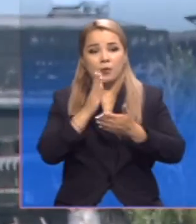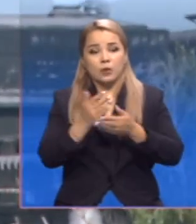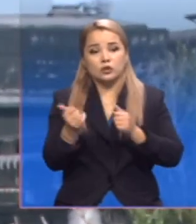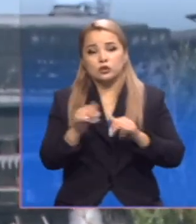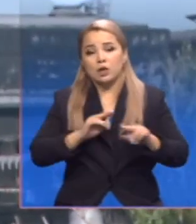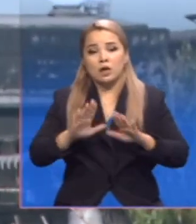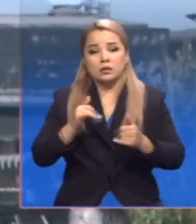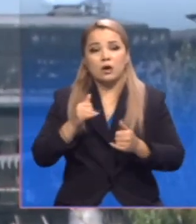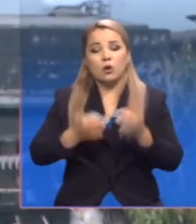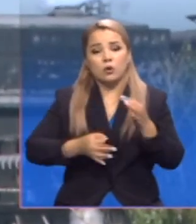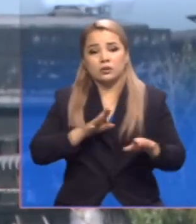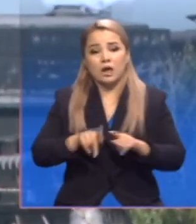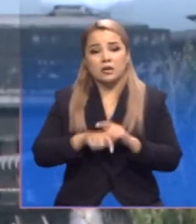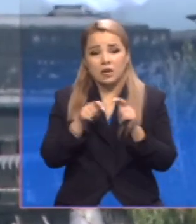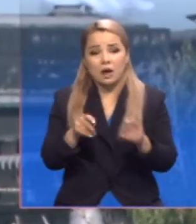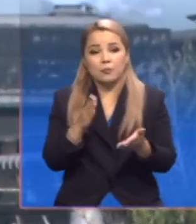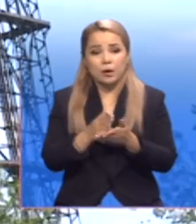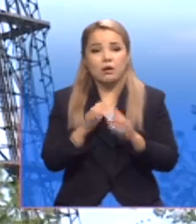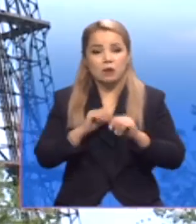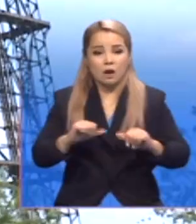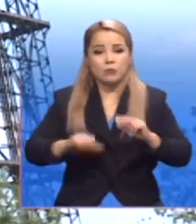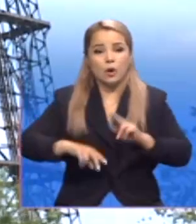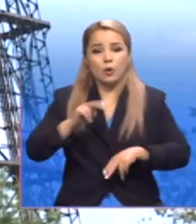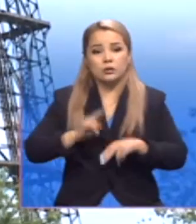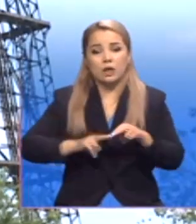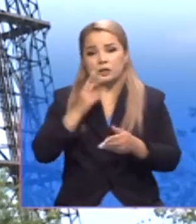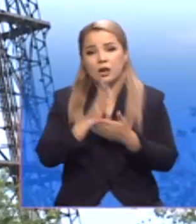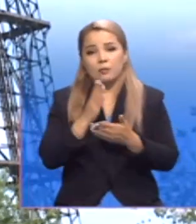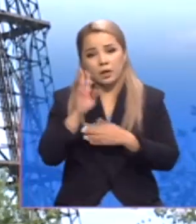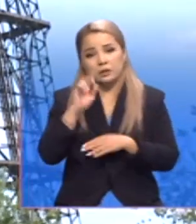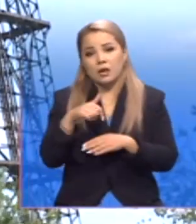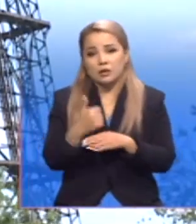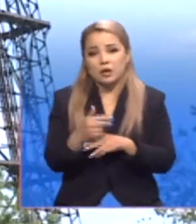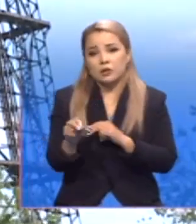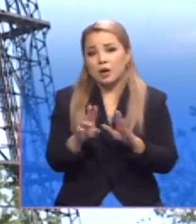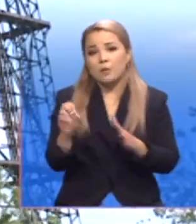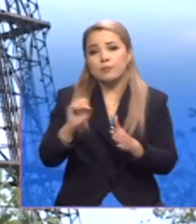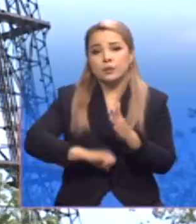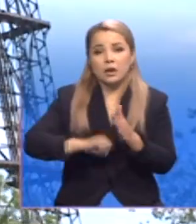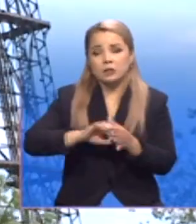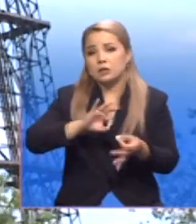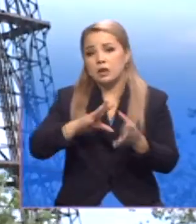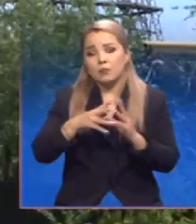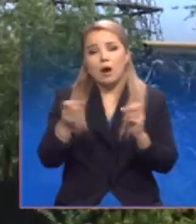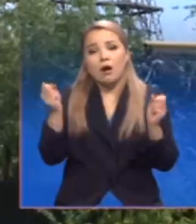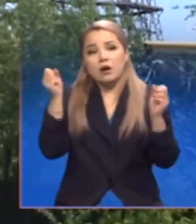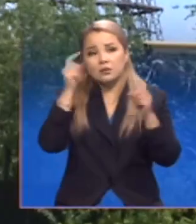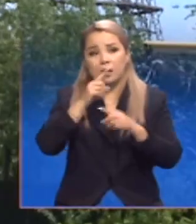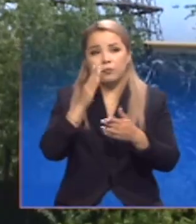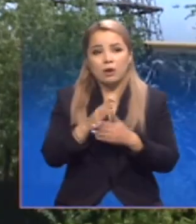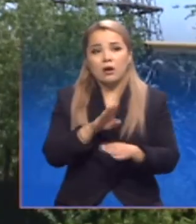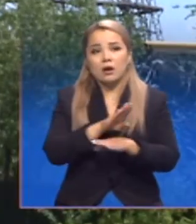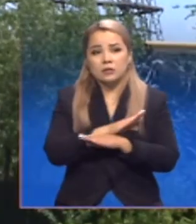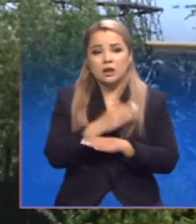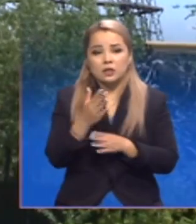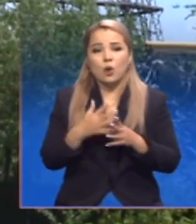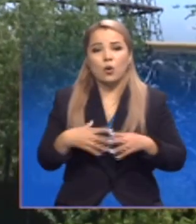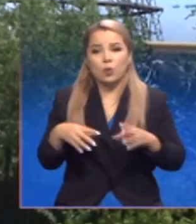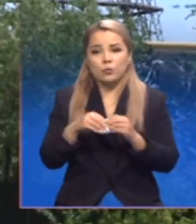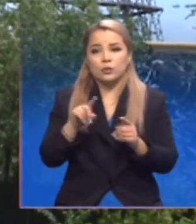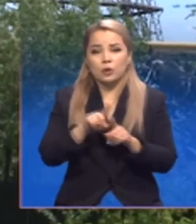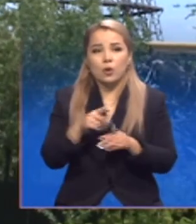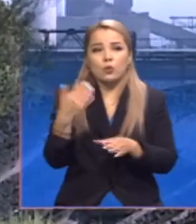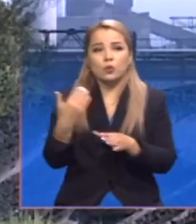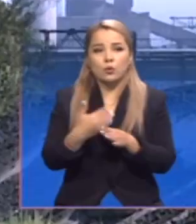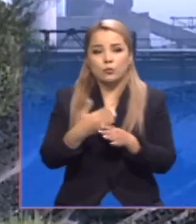бойынша қылмыстық іс қозғалып, комиссия құрылды. Мемлекет басшысы апаттың себеп салдарын анықтап, қаза тапқандардың отбасыларына